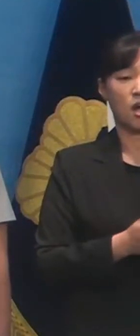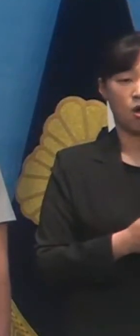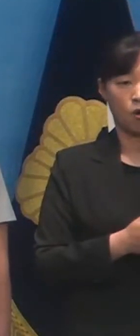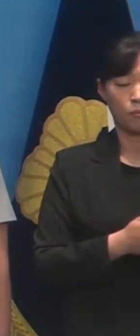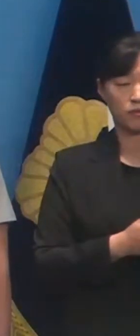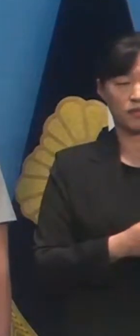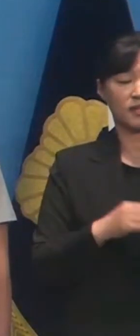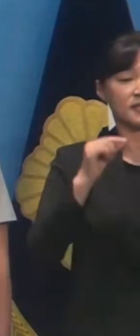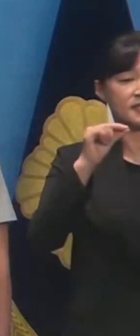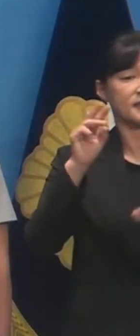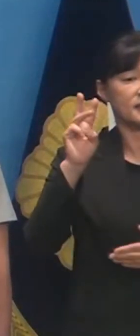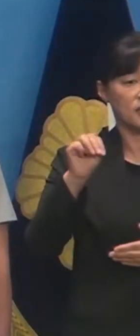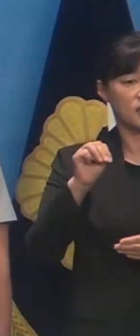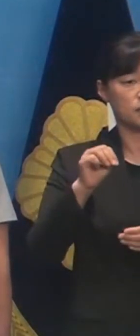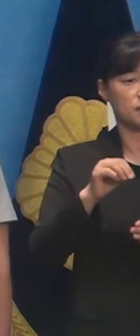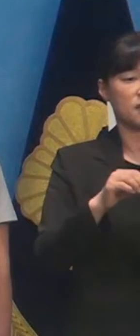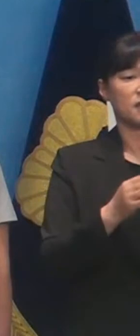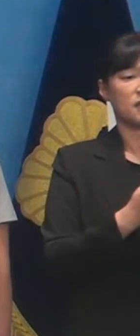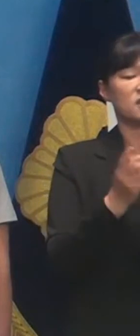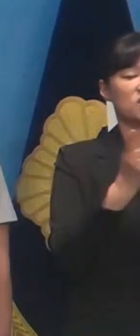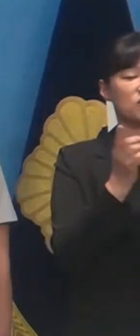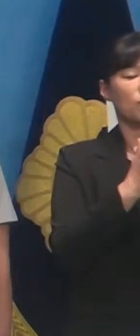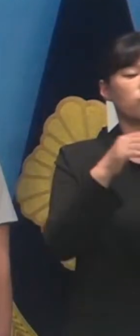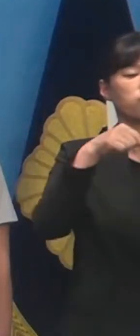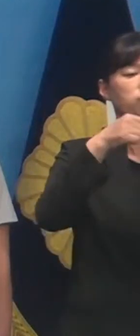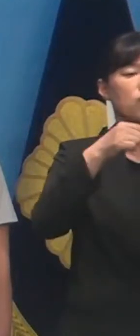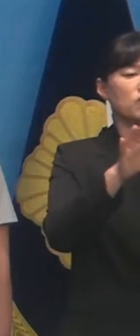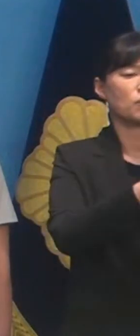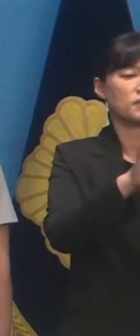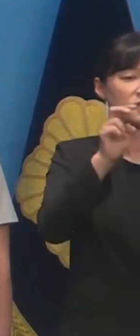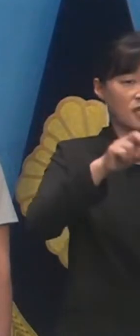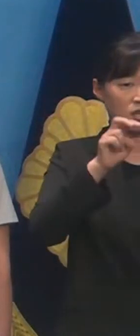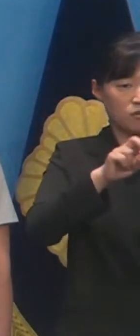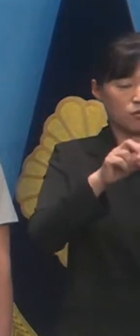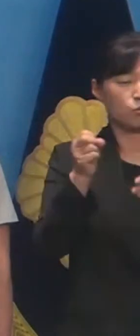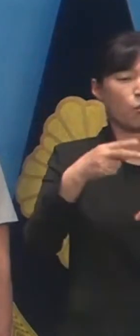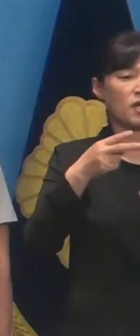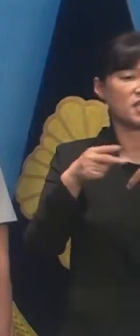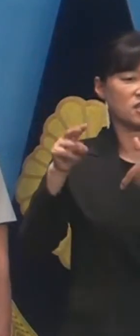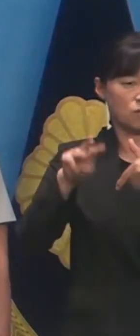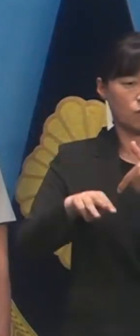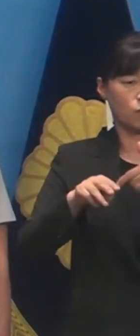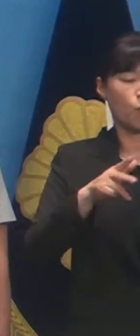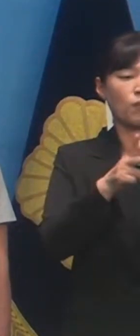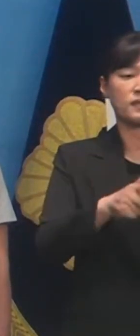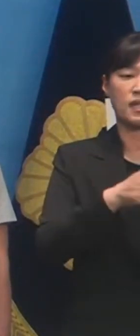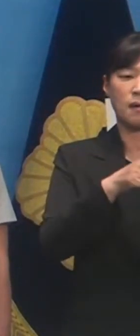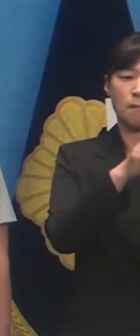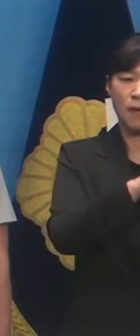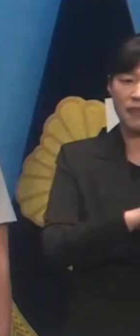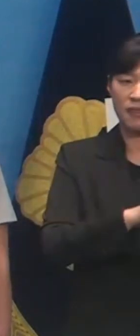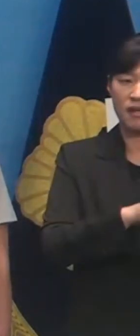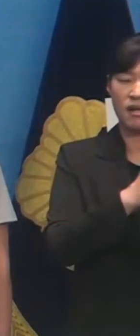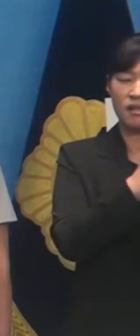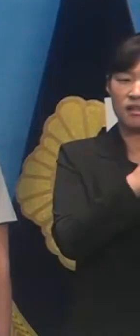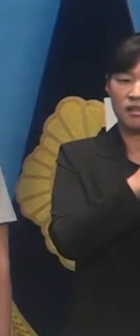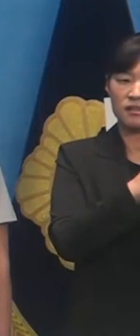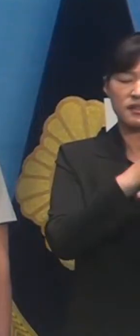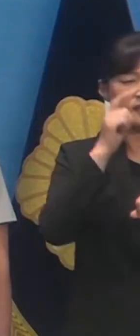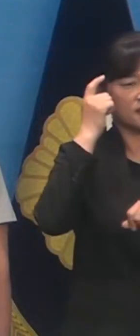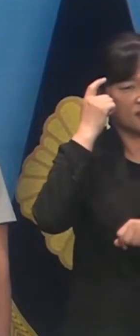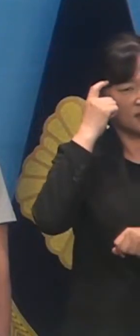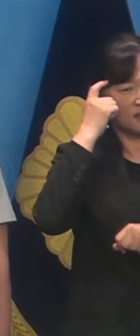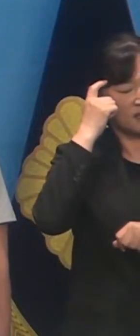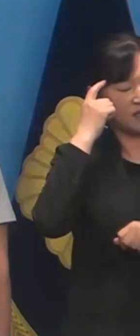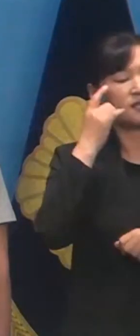9개 GM 직영 서비스 센터 및 부평공장 일부 매각을 들고 나오지 않았나 이런